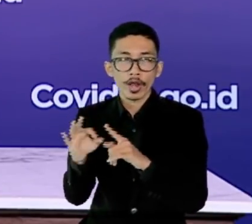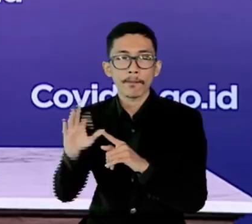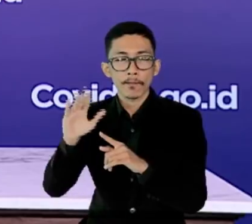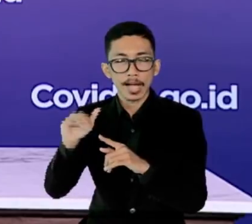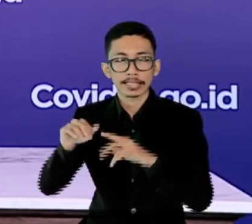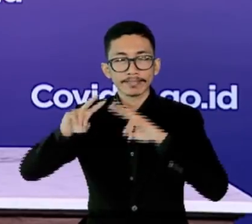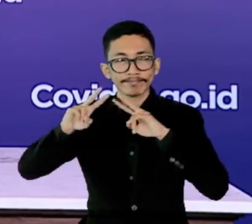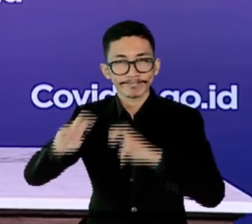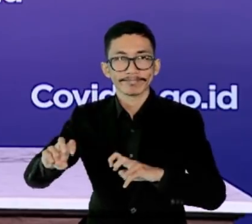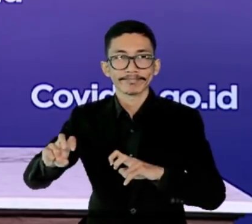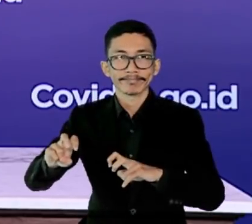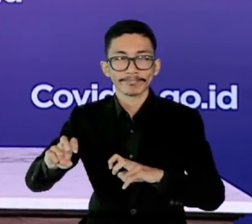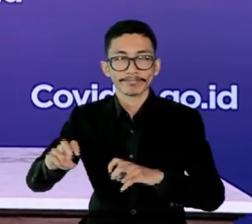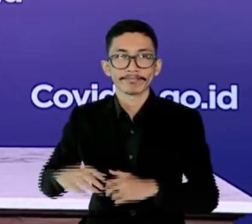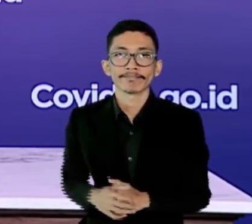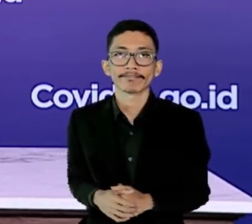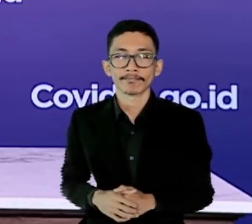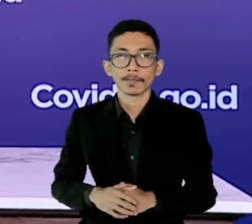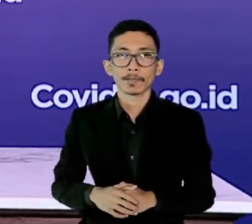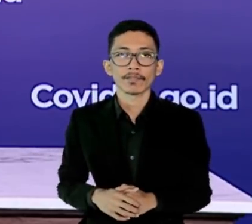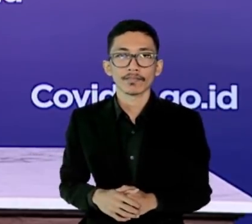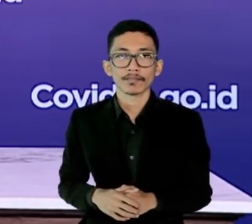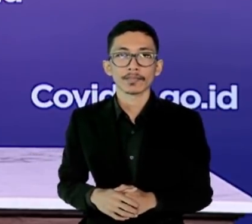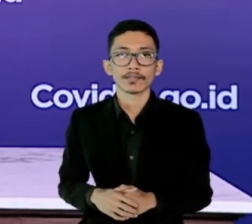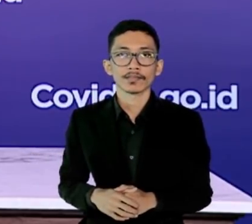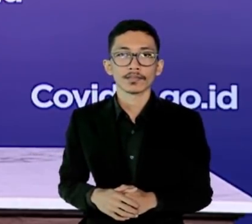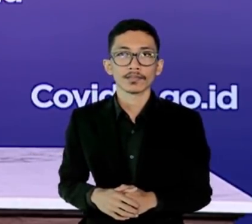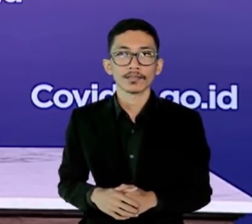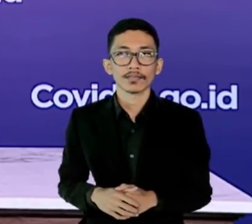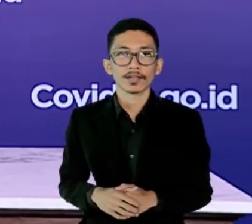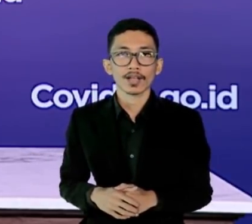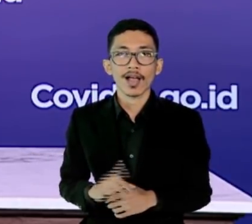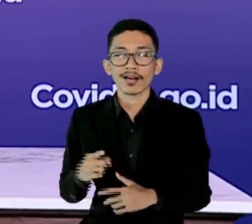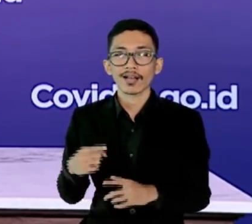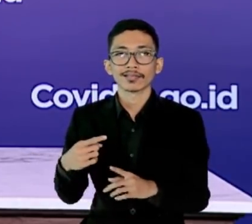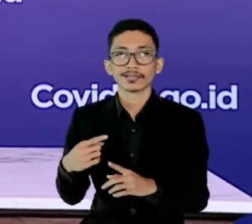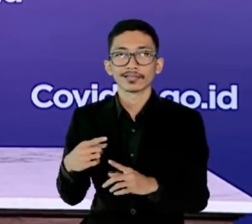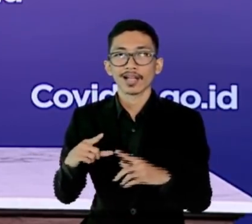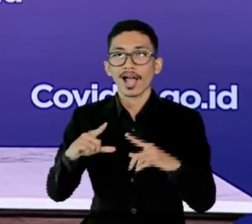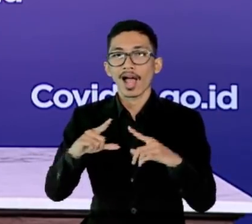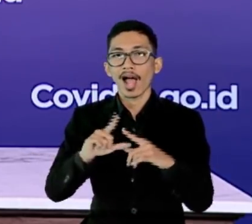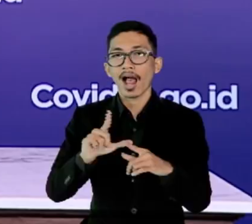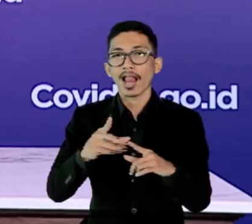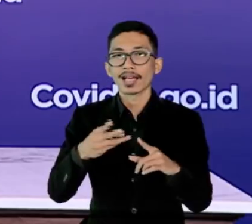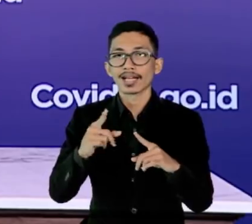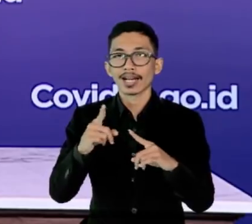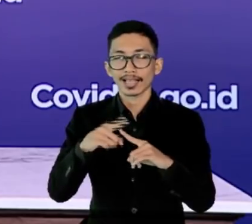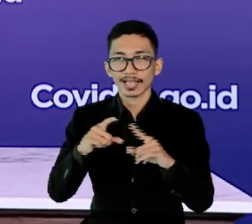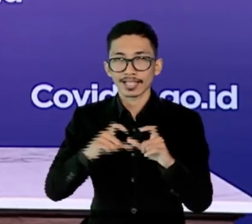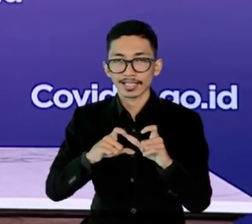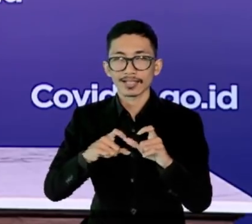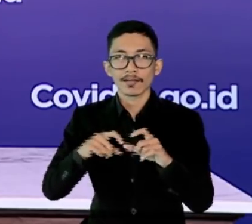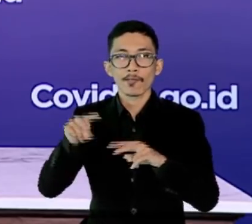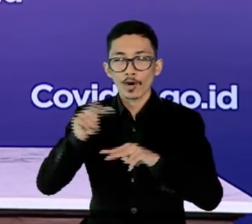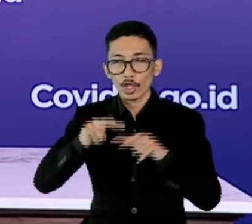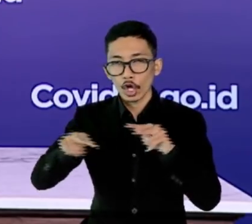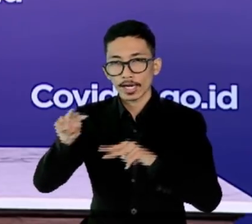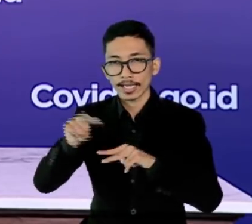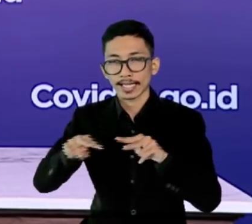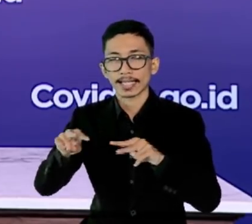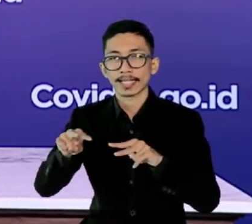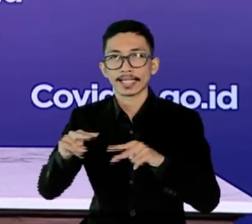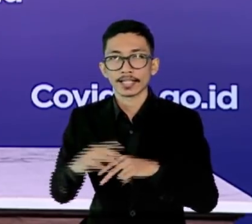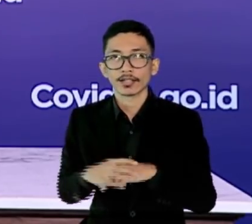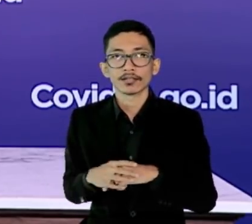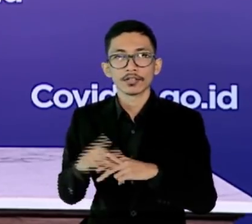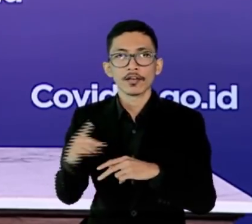lanjut. Kategori tambahan ini disebut sebagai alerts for further monitoring. Salah satunya adalah